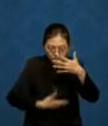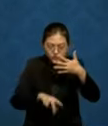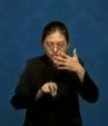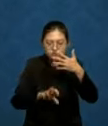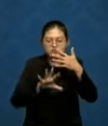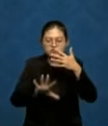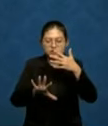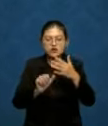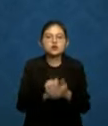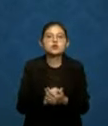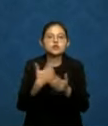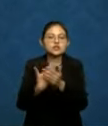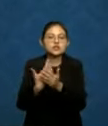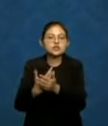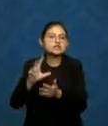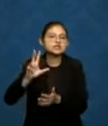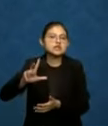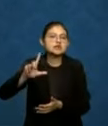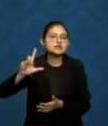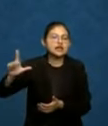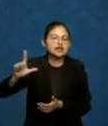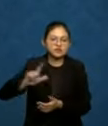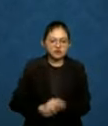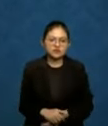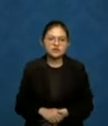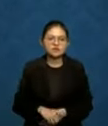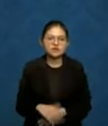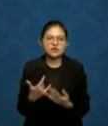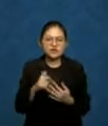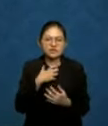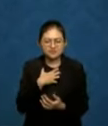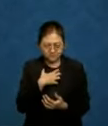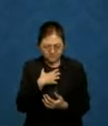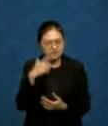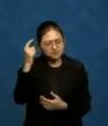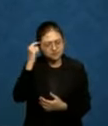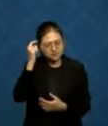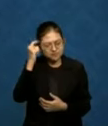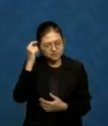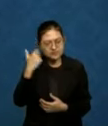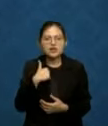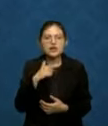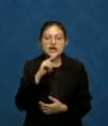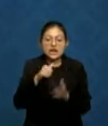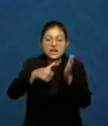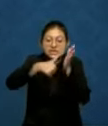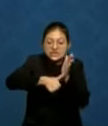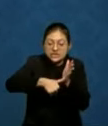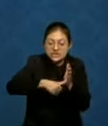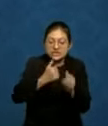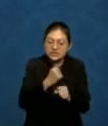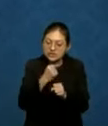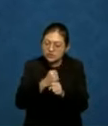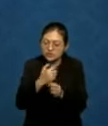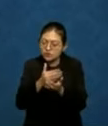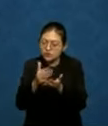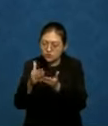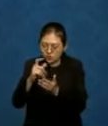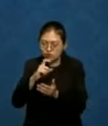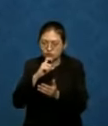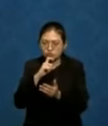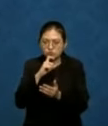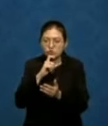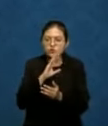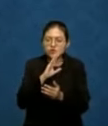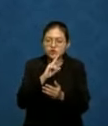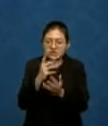โดยมีทุนทรัพย์อยู่ที่3ล้านกว่าบาทจึงอยากจะทราบว่าในส่วนของหนี้ที่กำลังดำเนินอยู่นั้นมีแนว